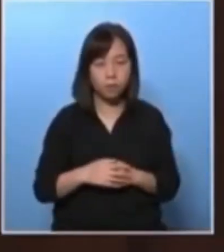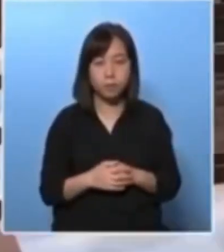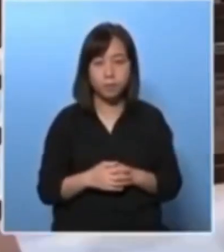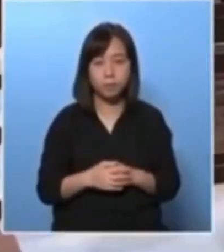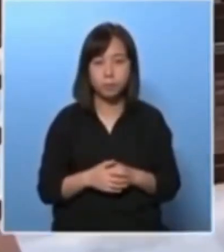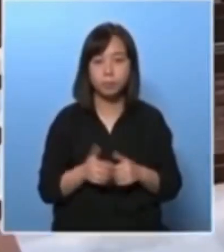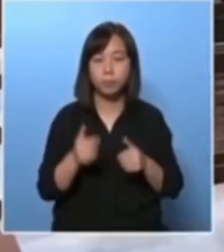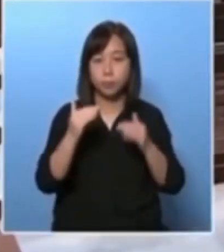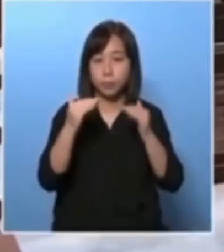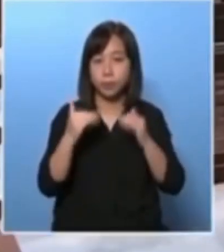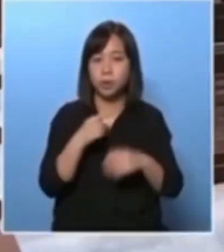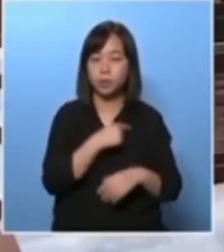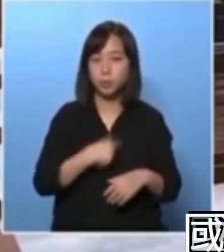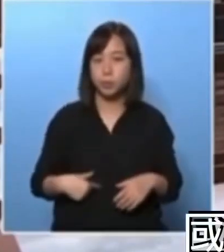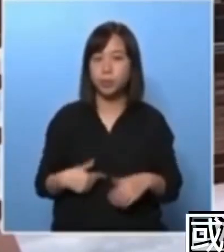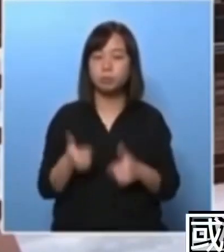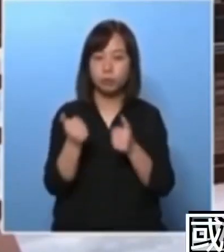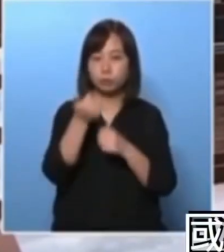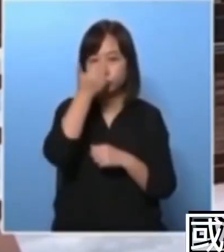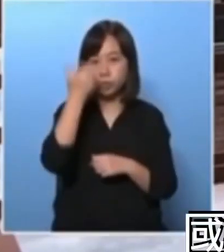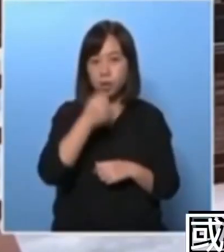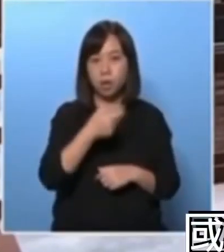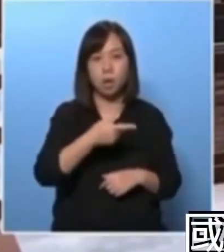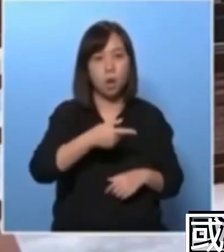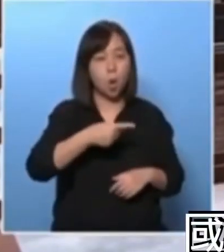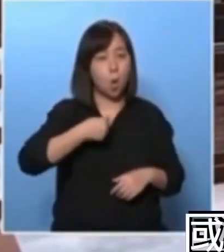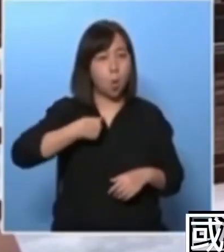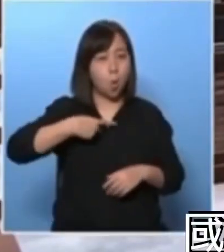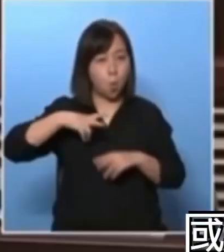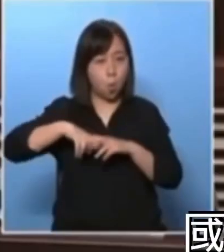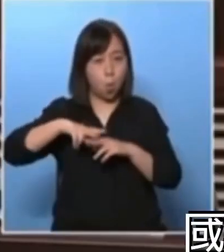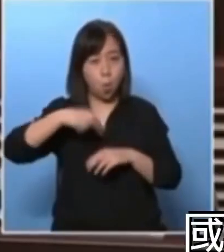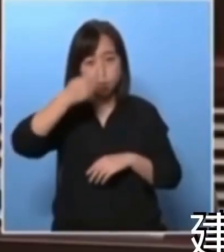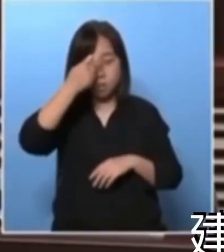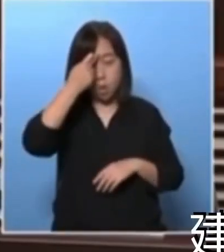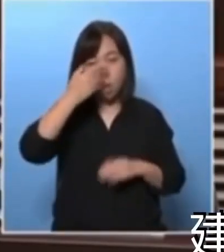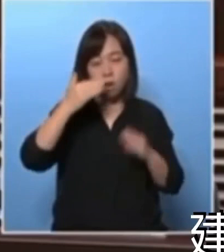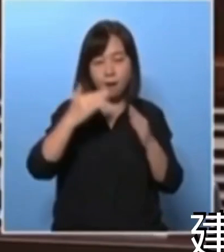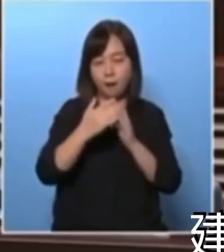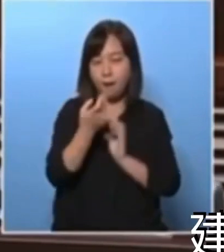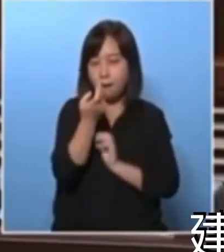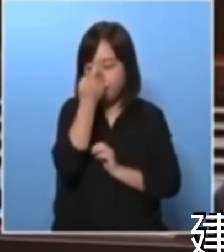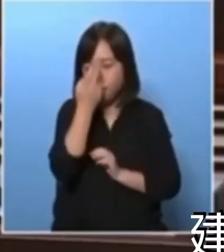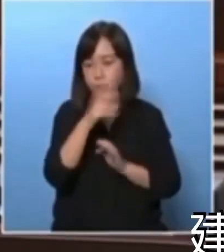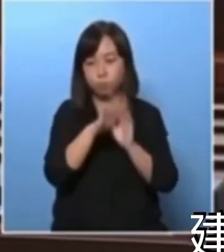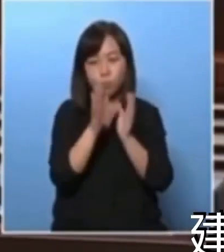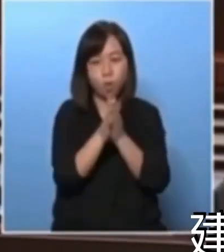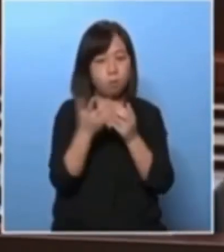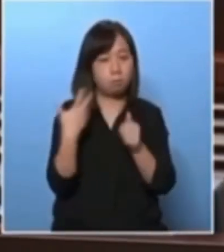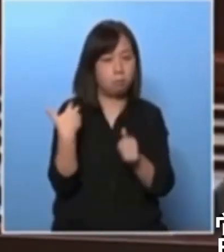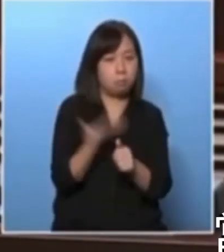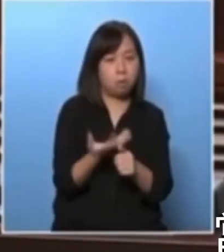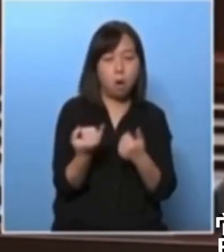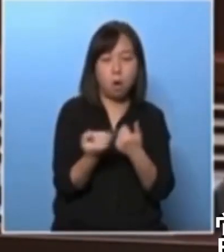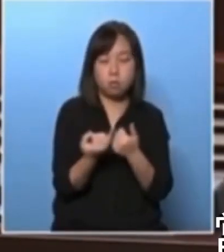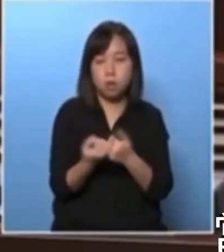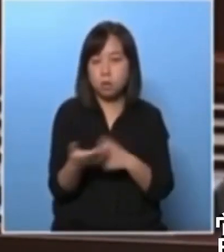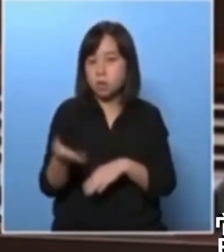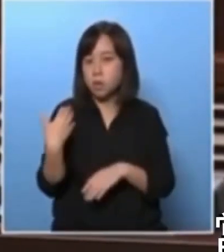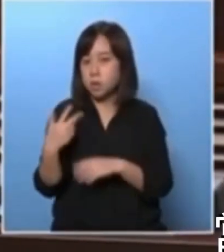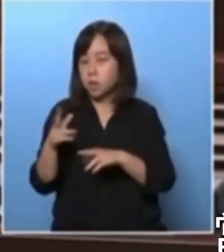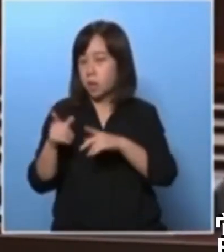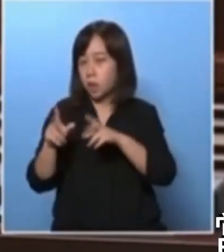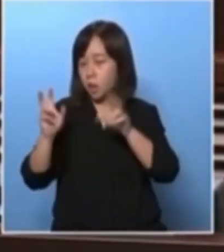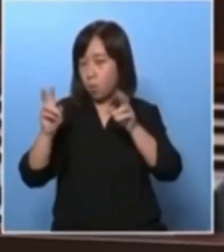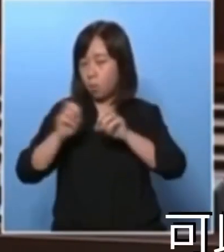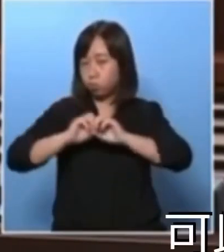唔该啊，主席。嗱，国仇家恨，民族嘅伤痛咧，就建筑喺我哋嘅学生身上。当日呢条题目出